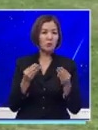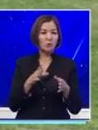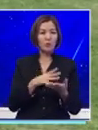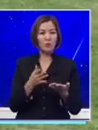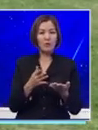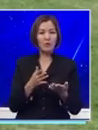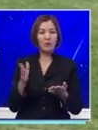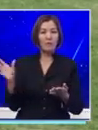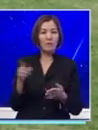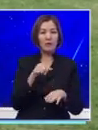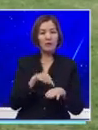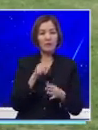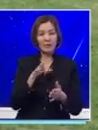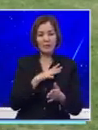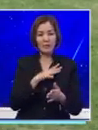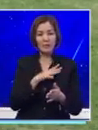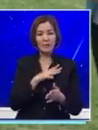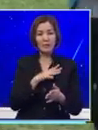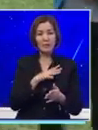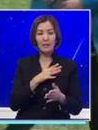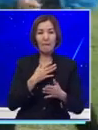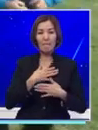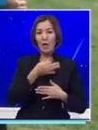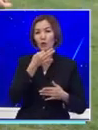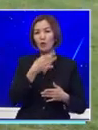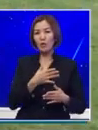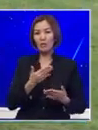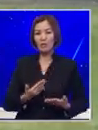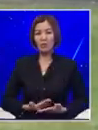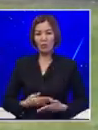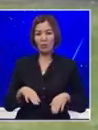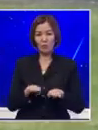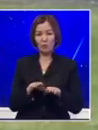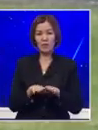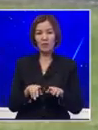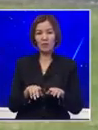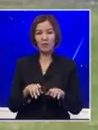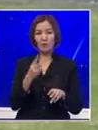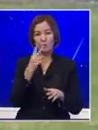және бәрі маған әсерлі болып, менің шынайы өмірде көріп отқандай болдым. Осында